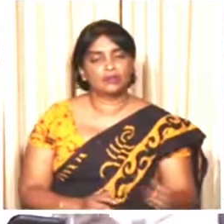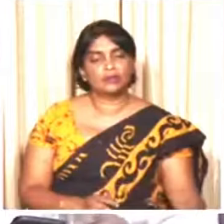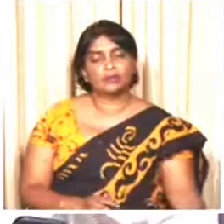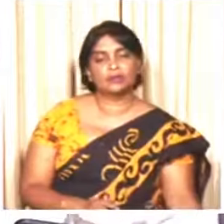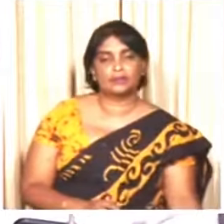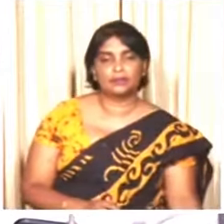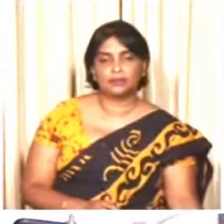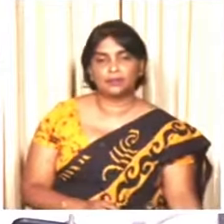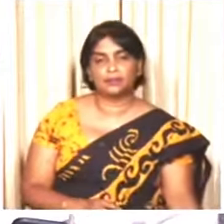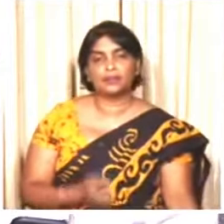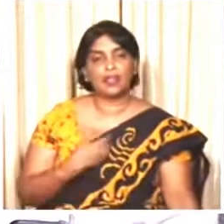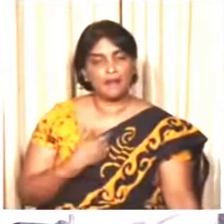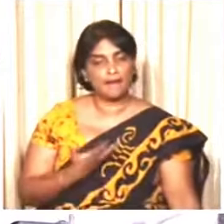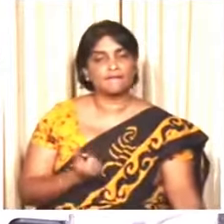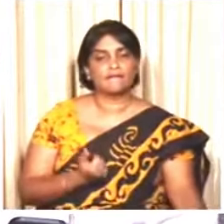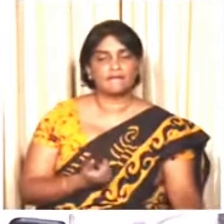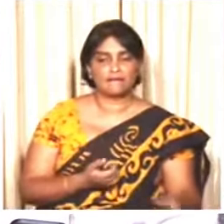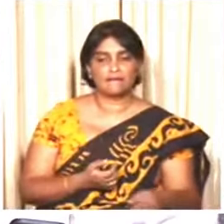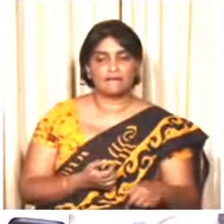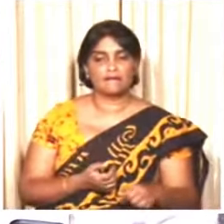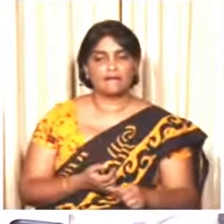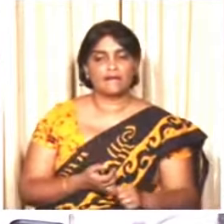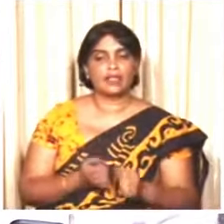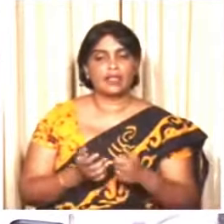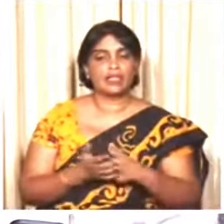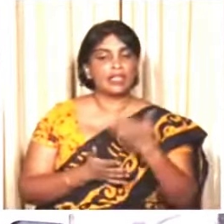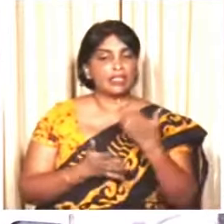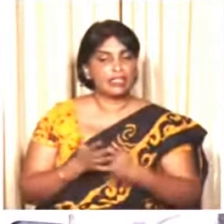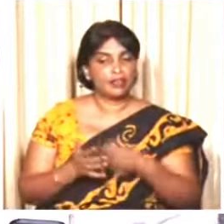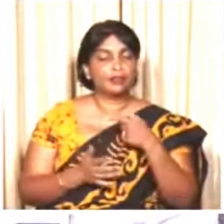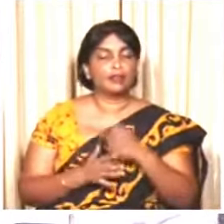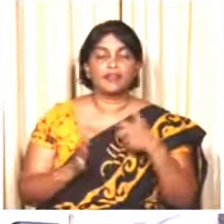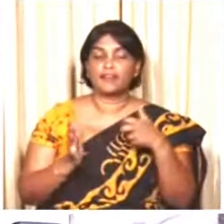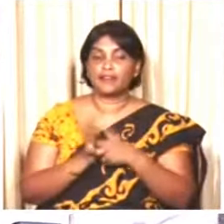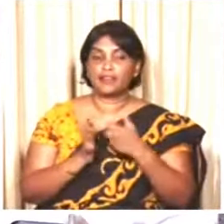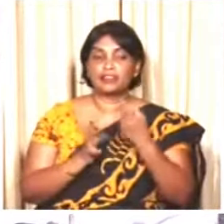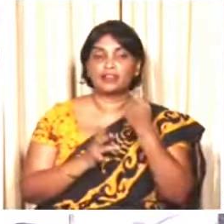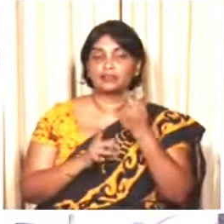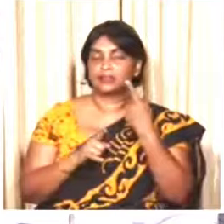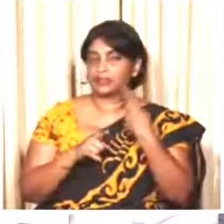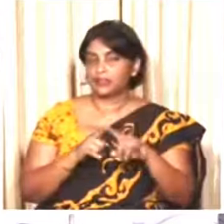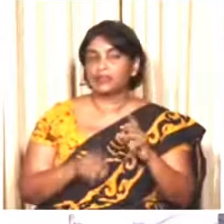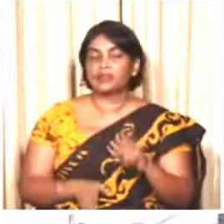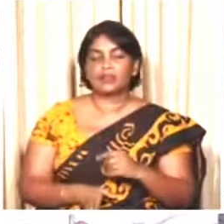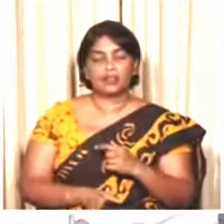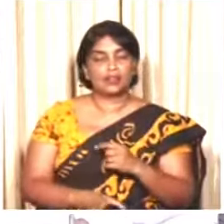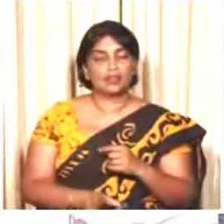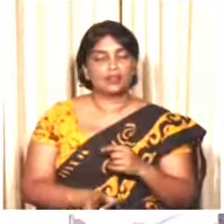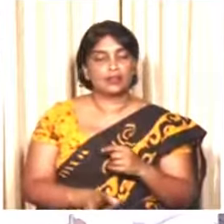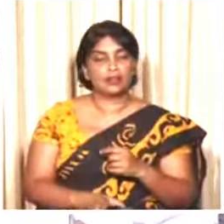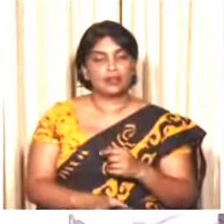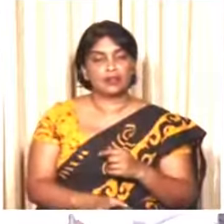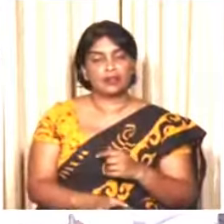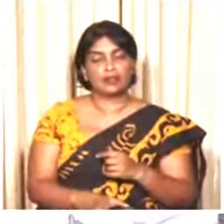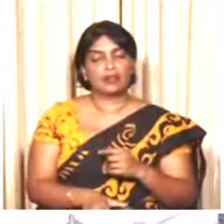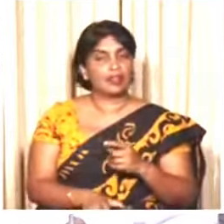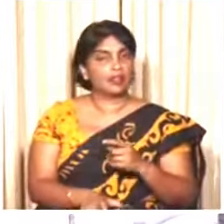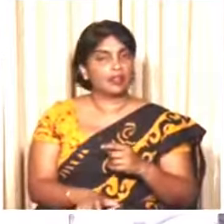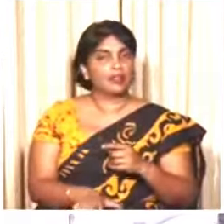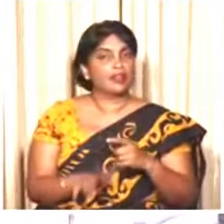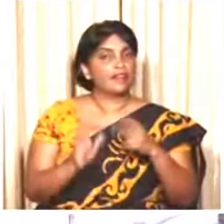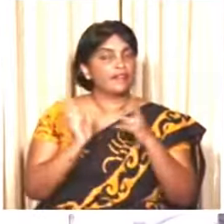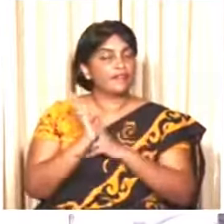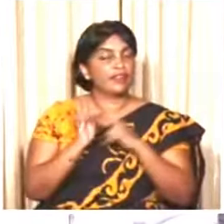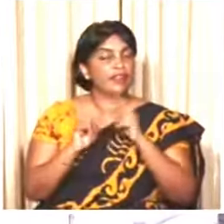නියෝජ්‍ය කතානායකතුමනි මාගාව තියෙන හැන්සඩ් එක. හැන්සඩ් එකේ තියෙන වීසා ෆීස් විතරයි. එතකොට VFS charges කොහොමද කැබිනට් එකේ වැඩි